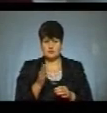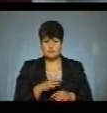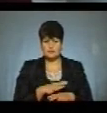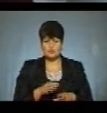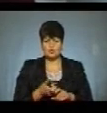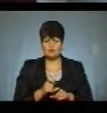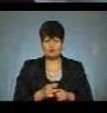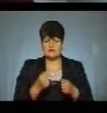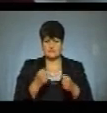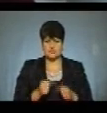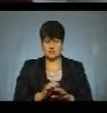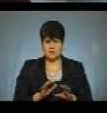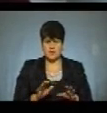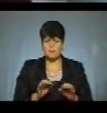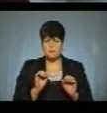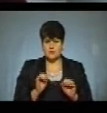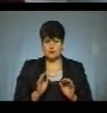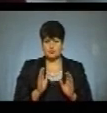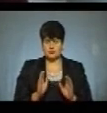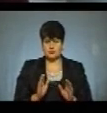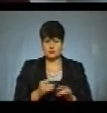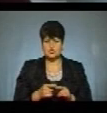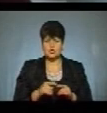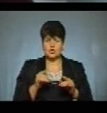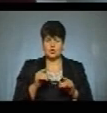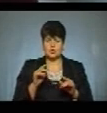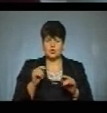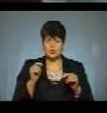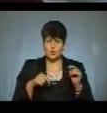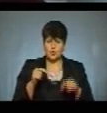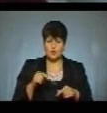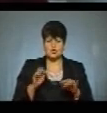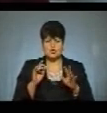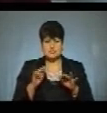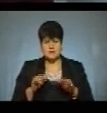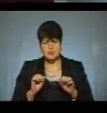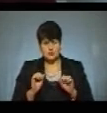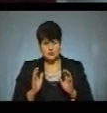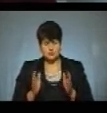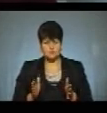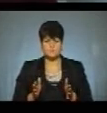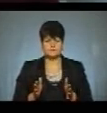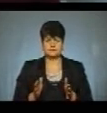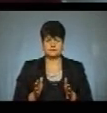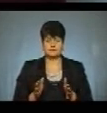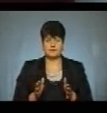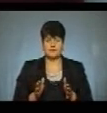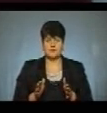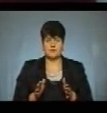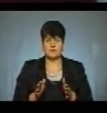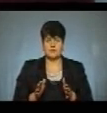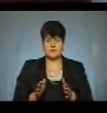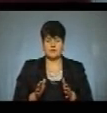дуже важка, оскільки може бути чи дощ, чи сніг. Ось. Ну і значить,